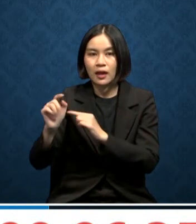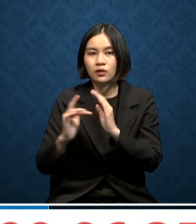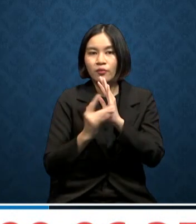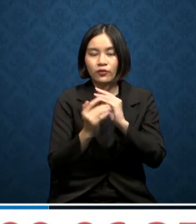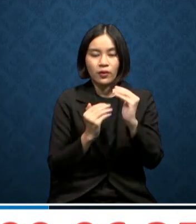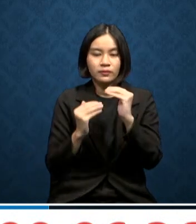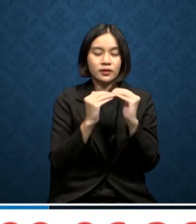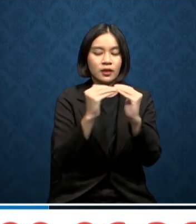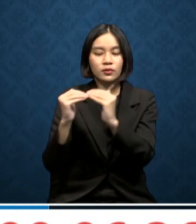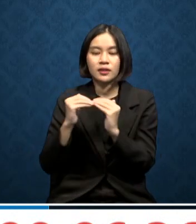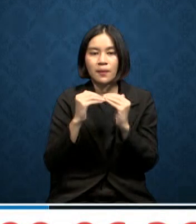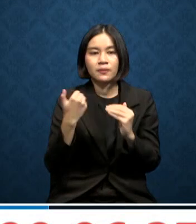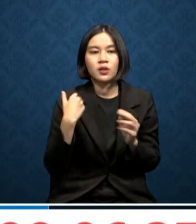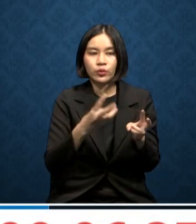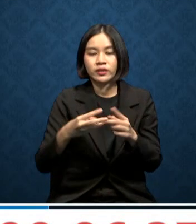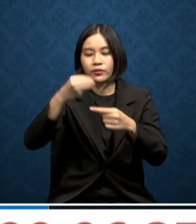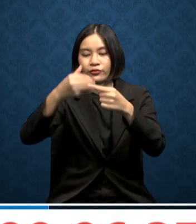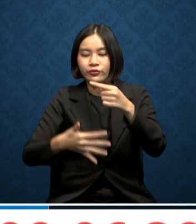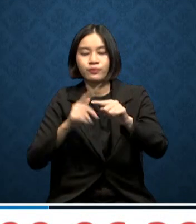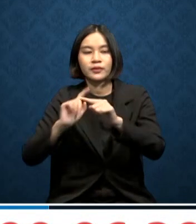นอย่เท่าเทียมผ่านชองทางทหลากหาย